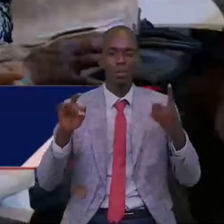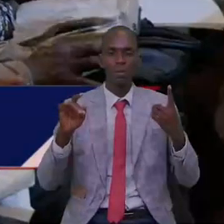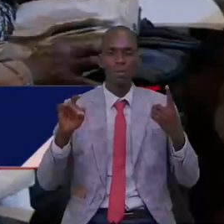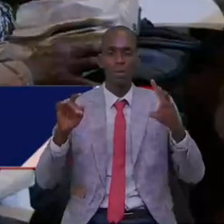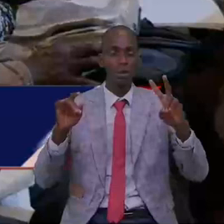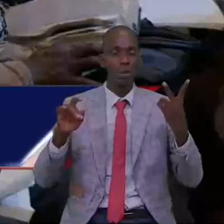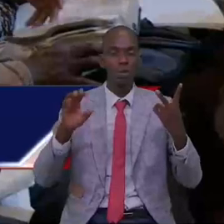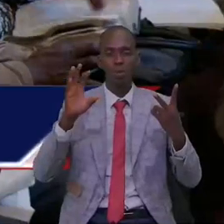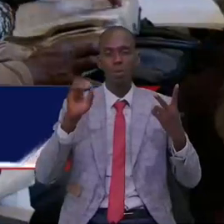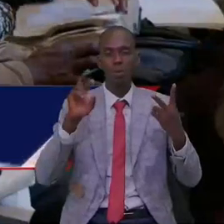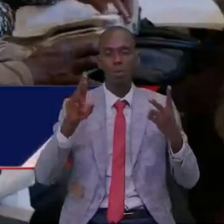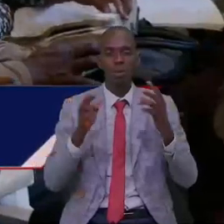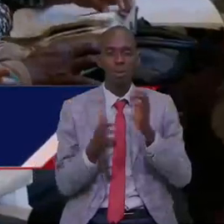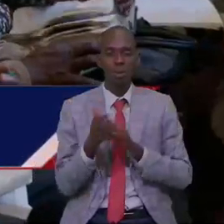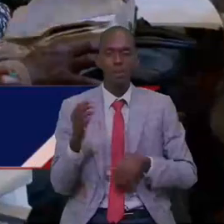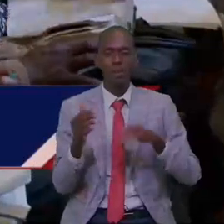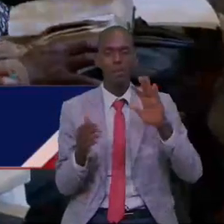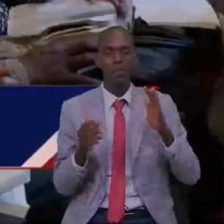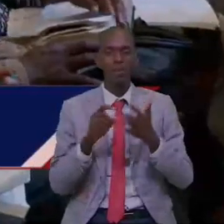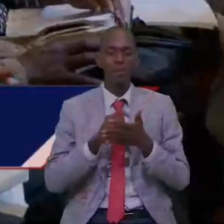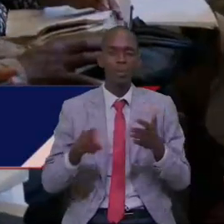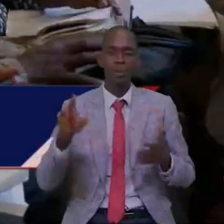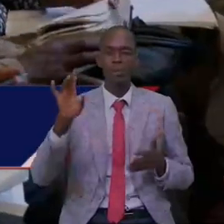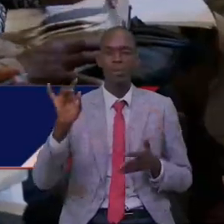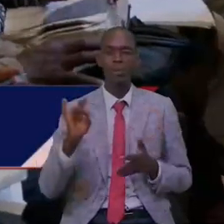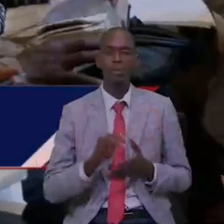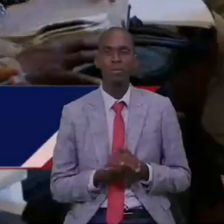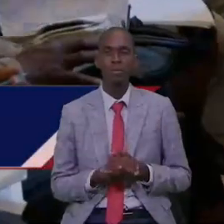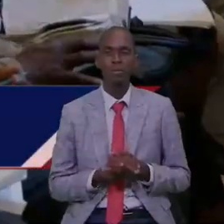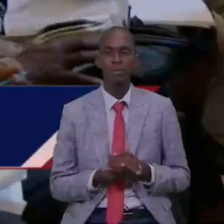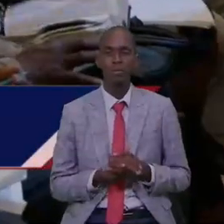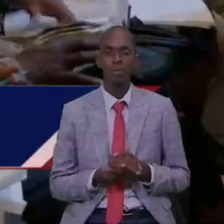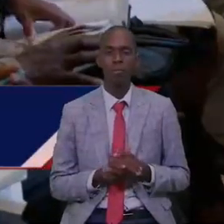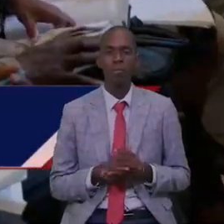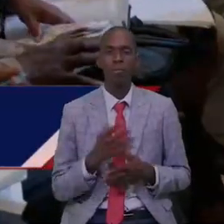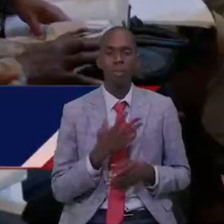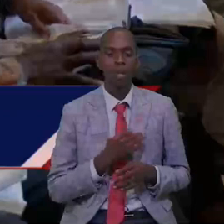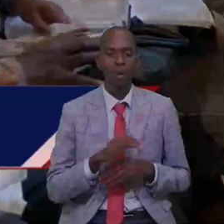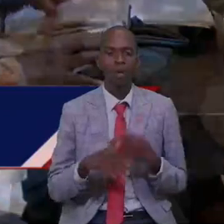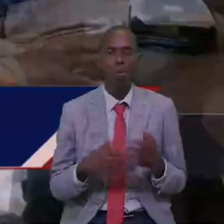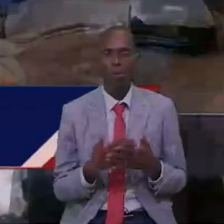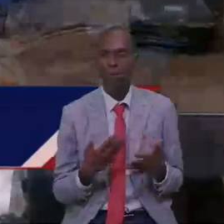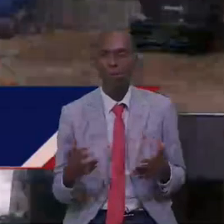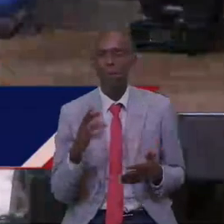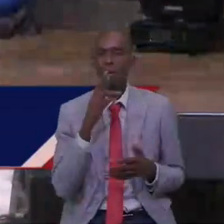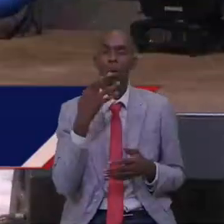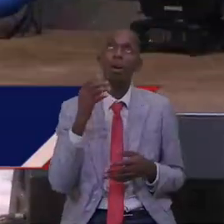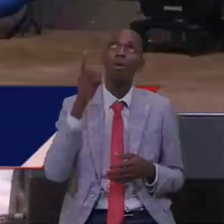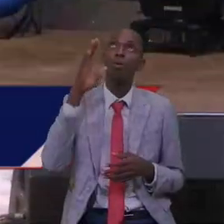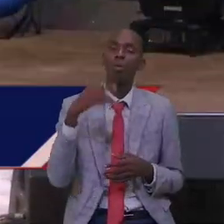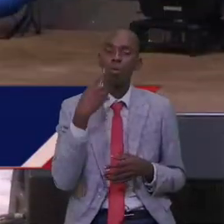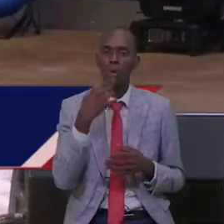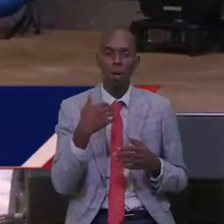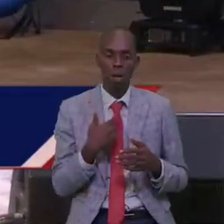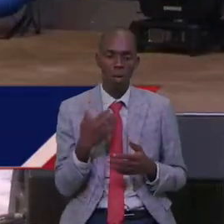Corinthiens, 2 Corinthiens 5, 18, 2 Corinthiens 5, 18. Et tout